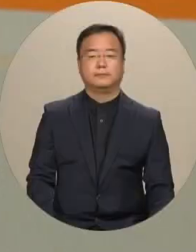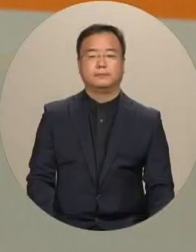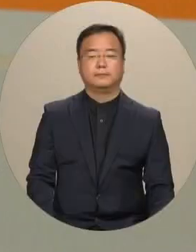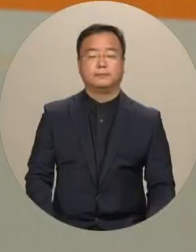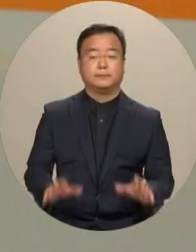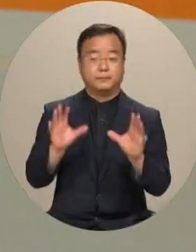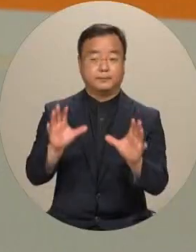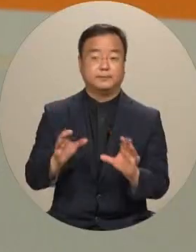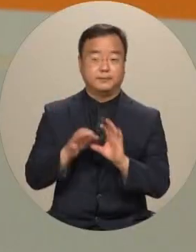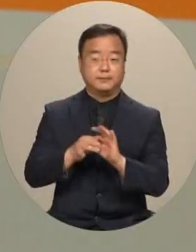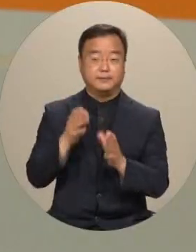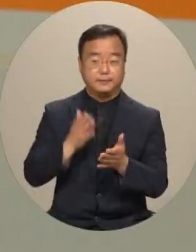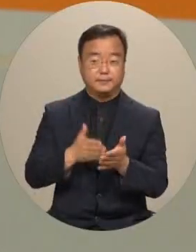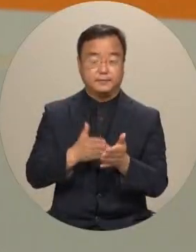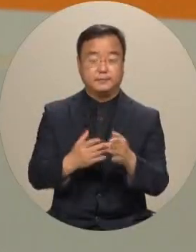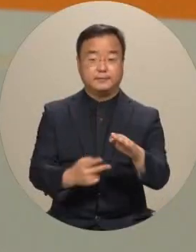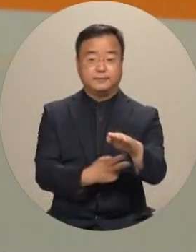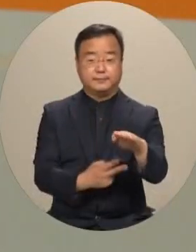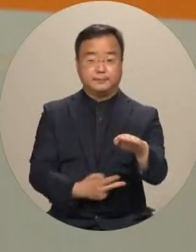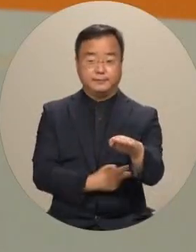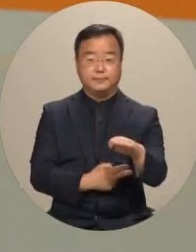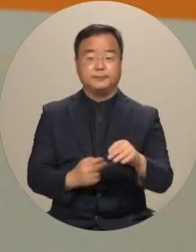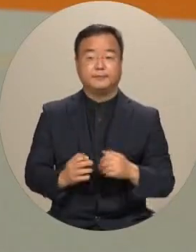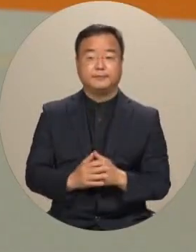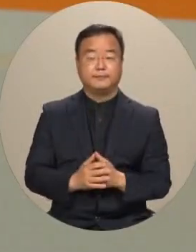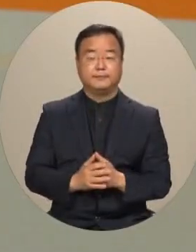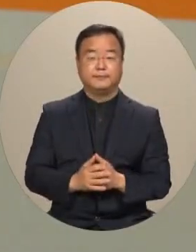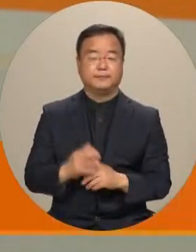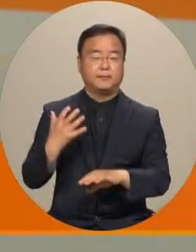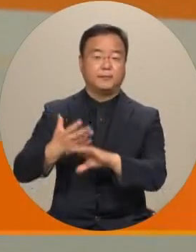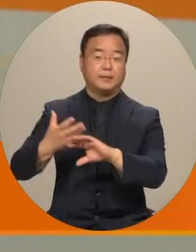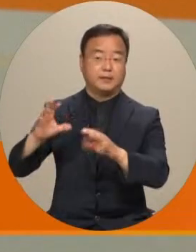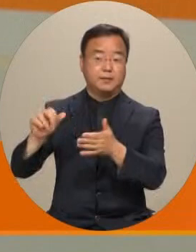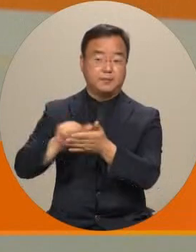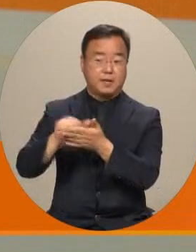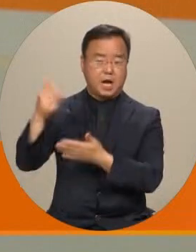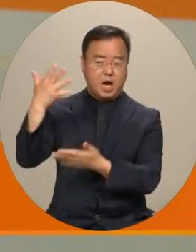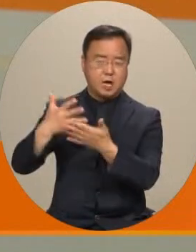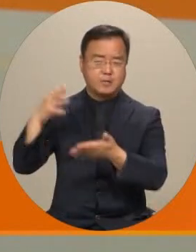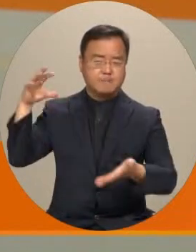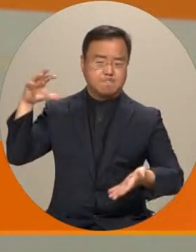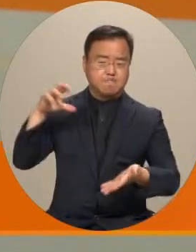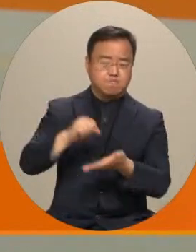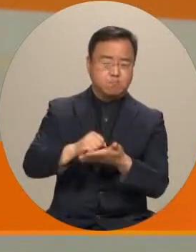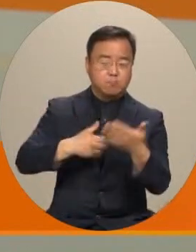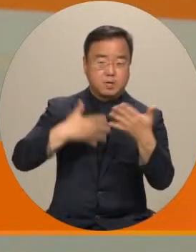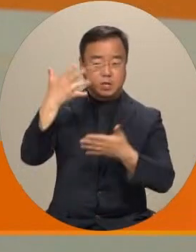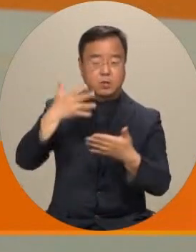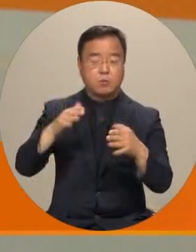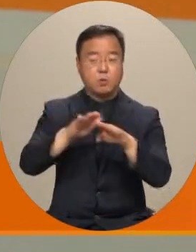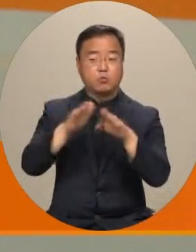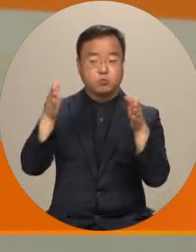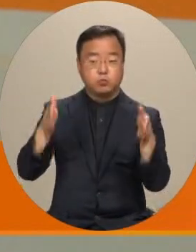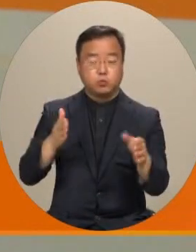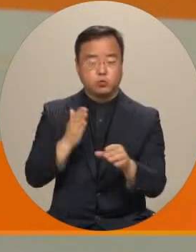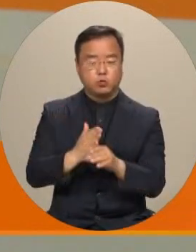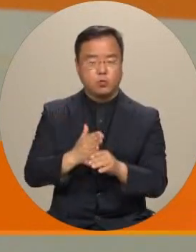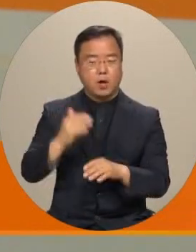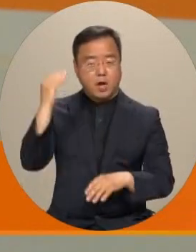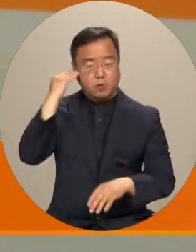세상을 연결하는 뉴스 뉴스 브리츠입니다 해외 애니메이션이 장악했던 극장가의 토종